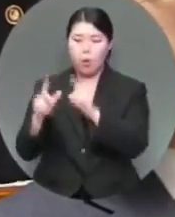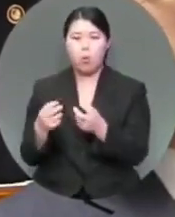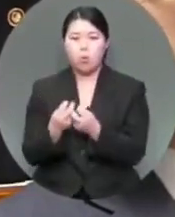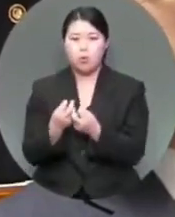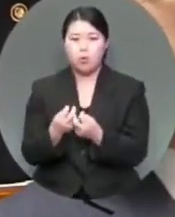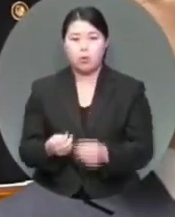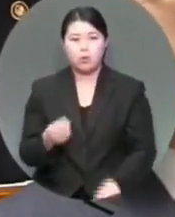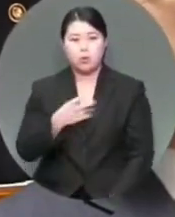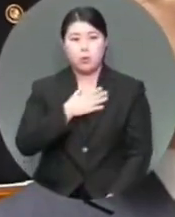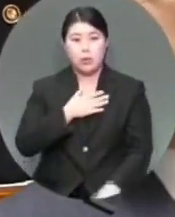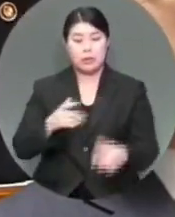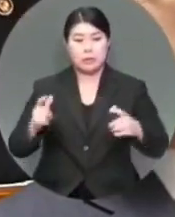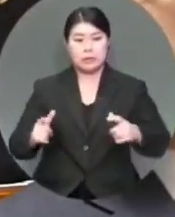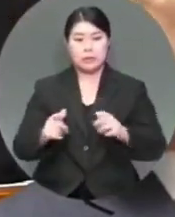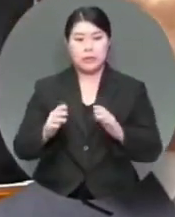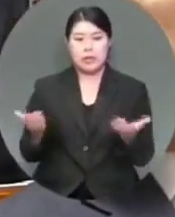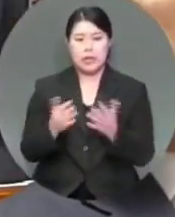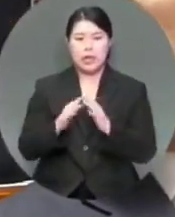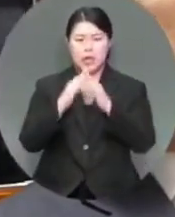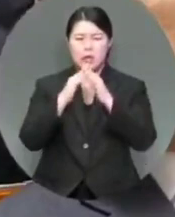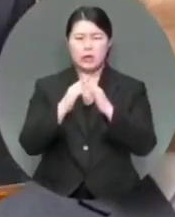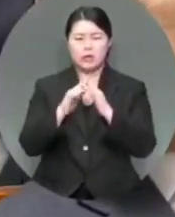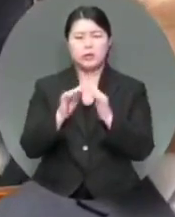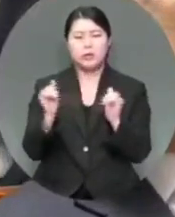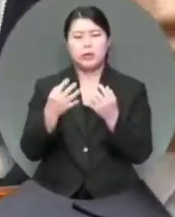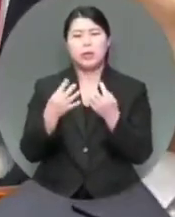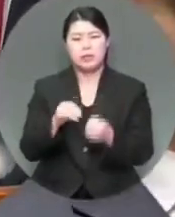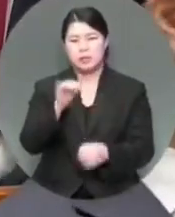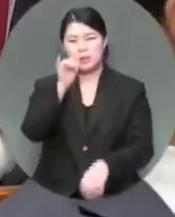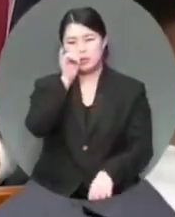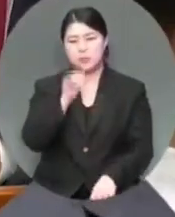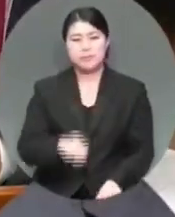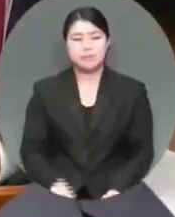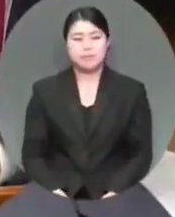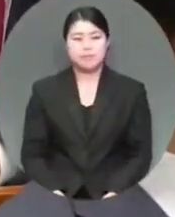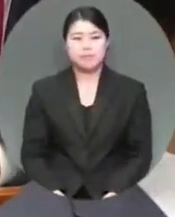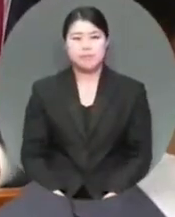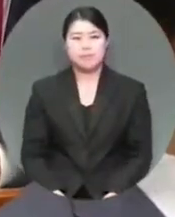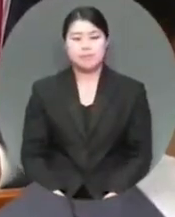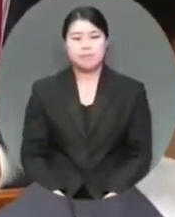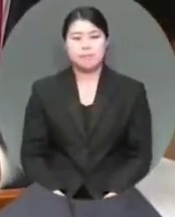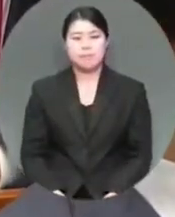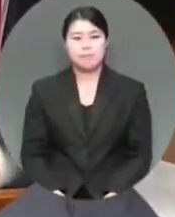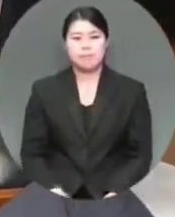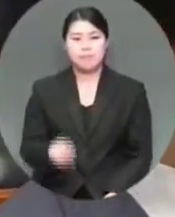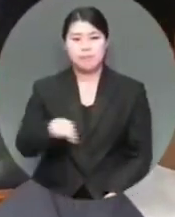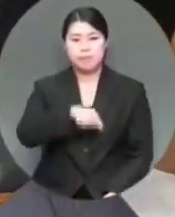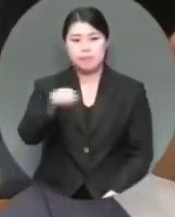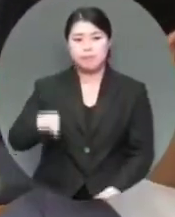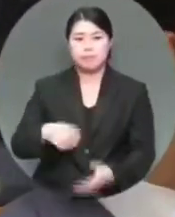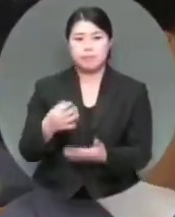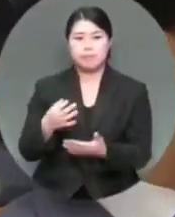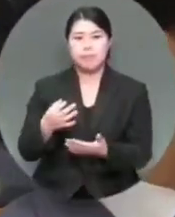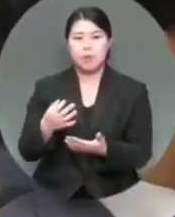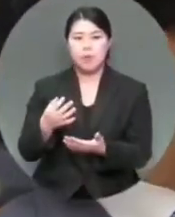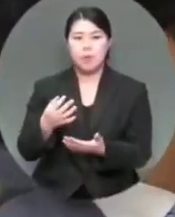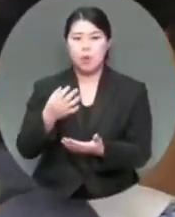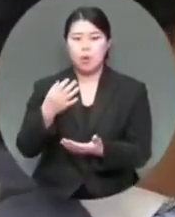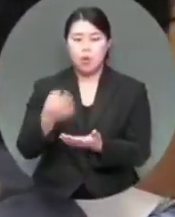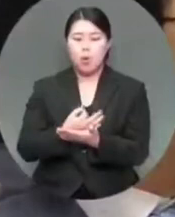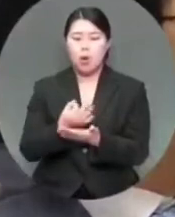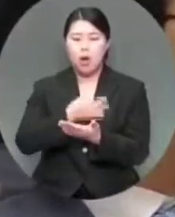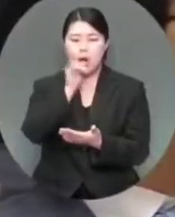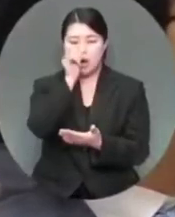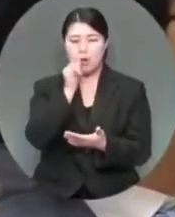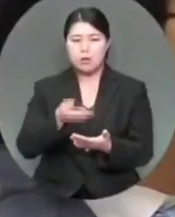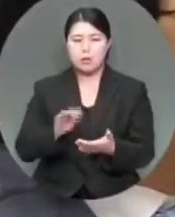지역도 근로노동자가 많거든요. 일용직 이런 분들은 이게서 나름대로 많은 것을 얻고 있습니다. 그런데 이런